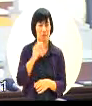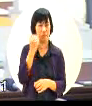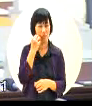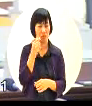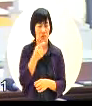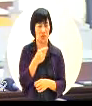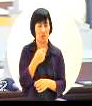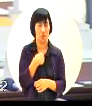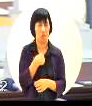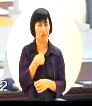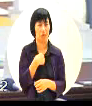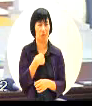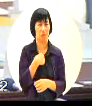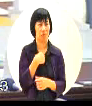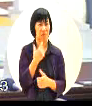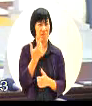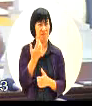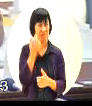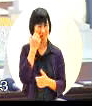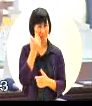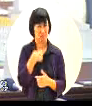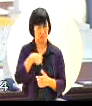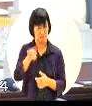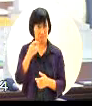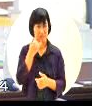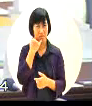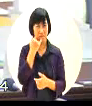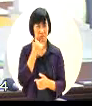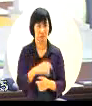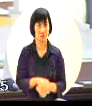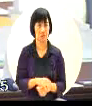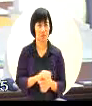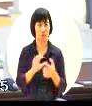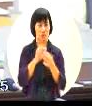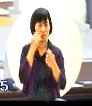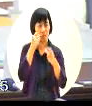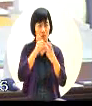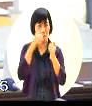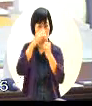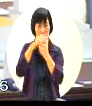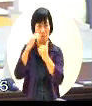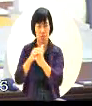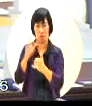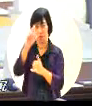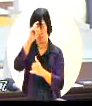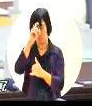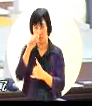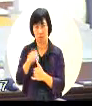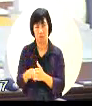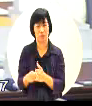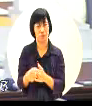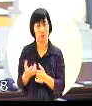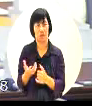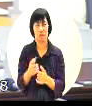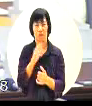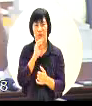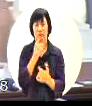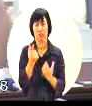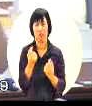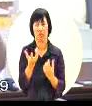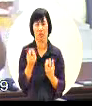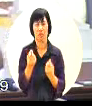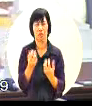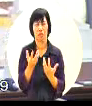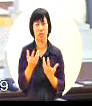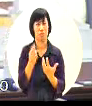过咱征收伊拢就是无够，所以我希望讲，咱公望做机关亮点，这嘛是无无所谓啦。因为我在我印